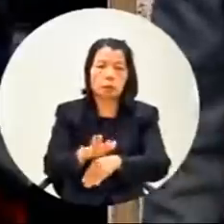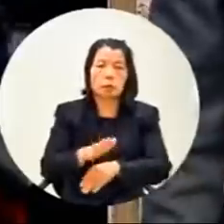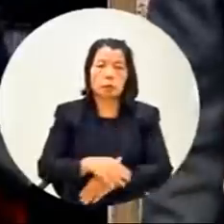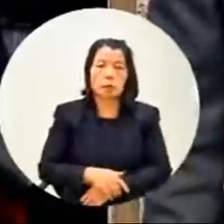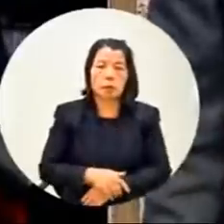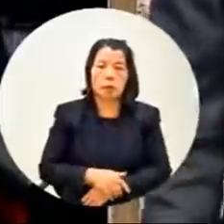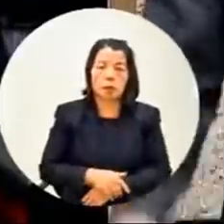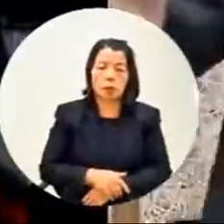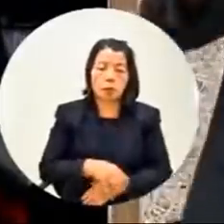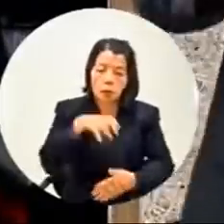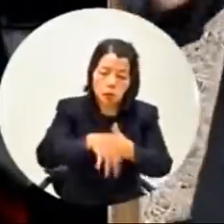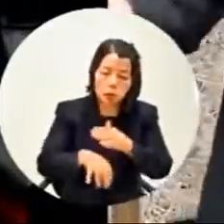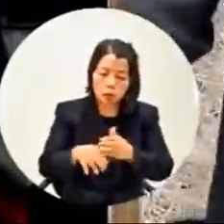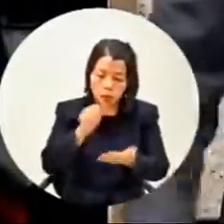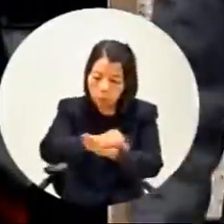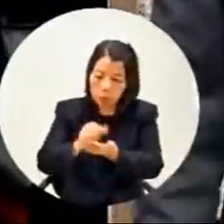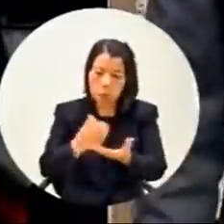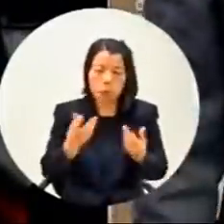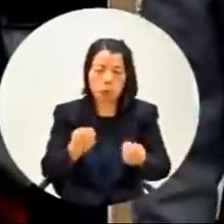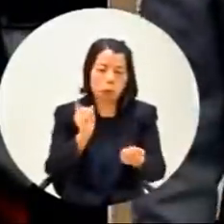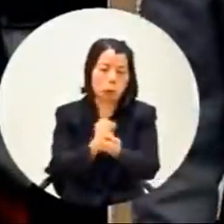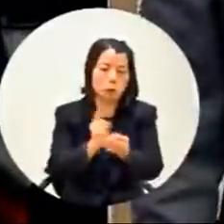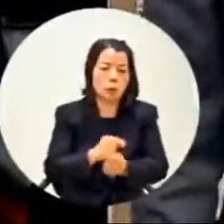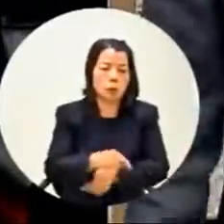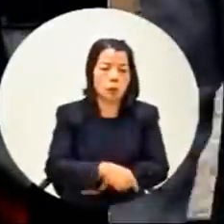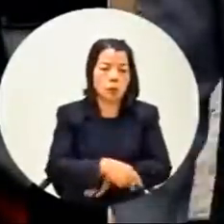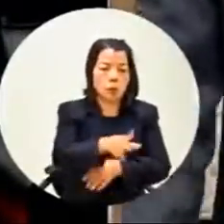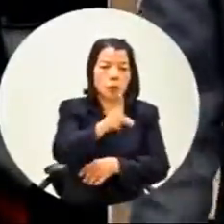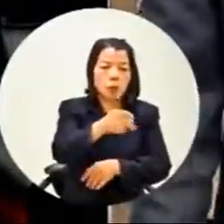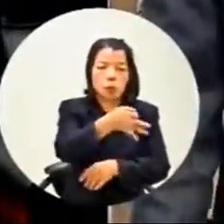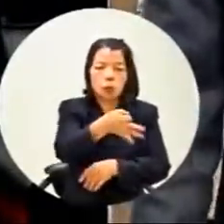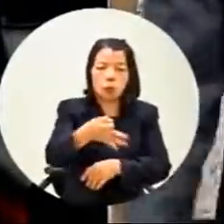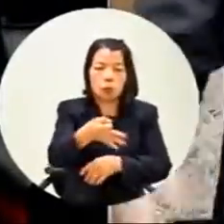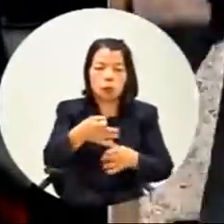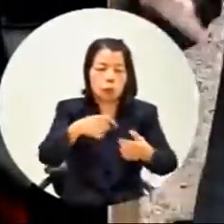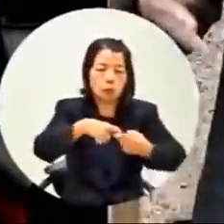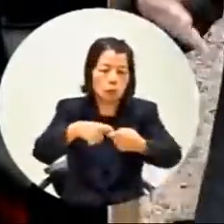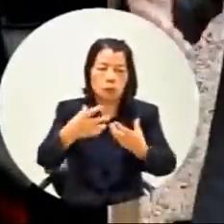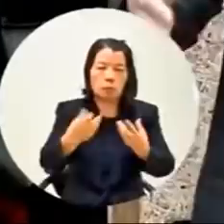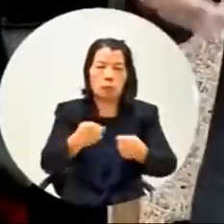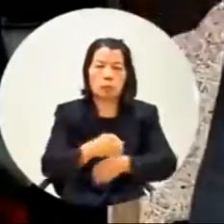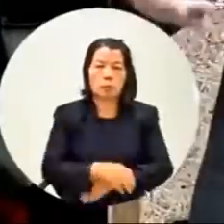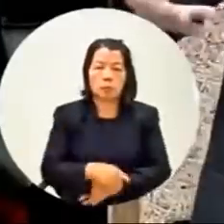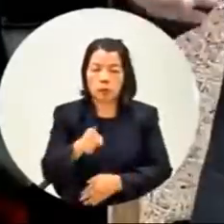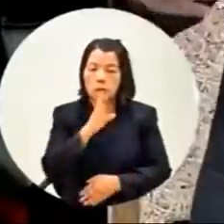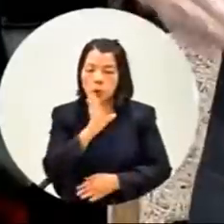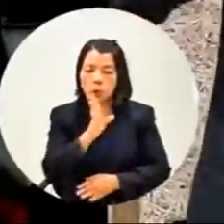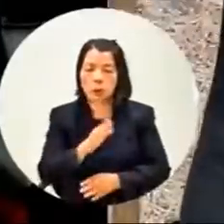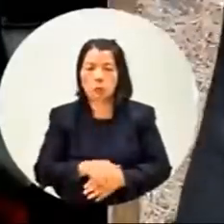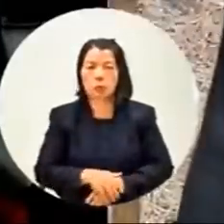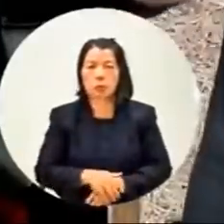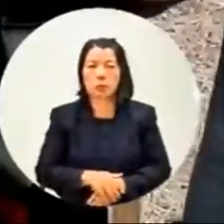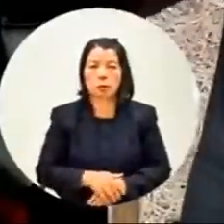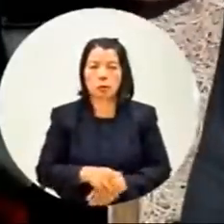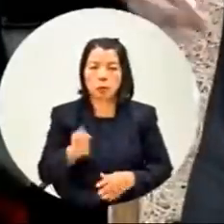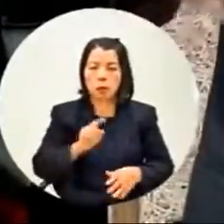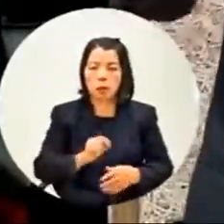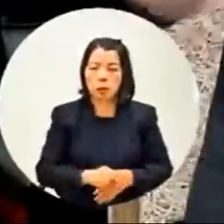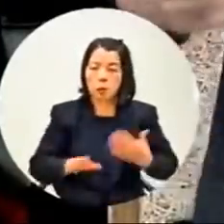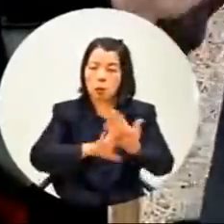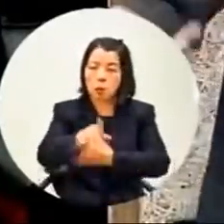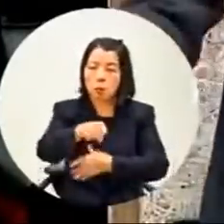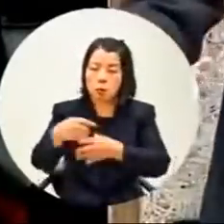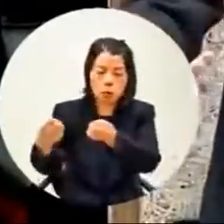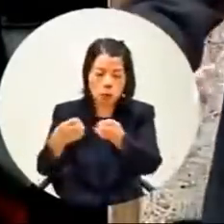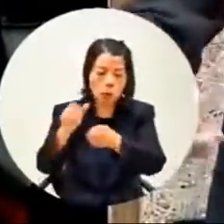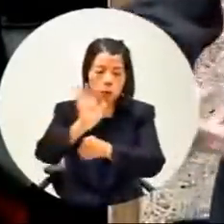他倒是没有讲到这个跟租金之间有所这样的一个连结啊，他讲的是说你不应该到外面，因为